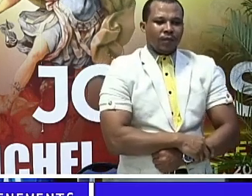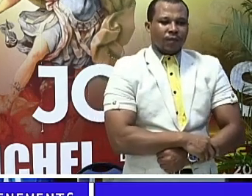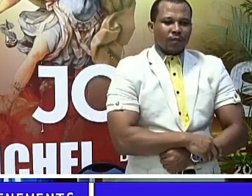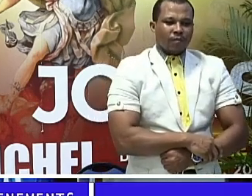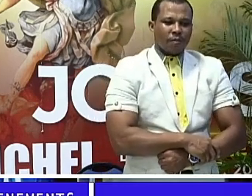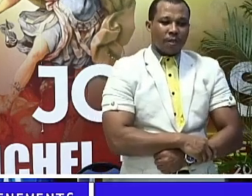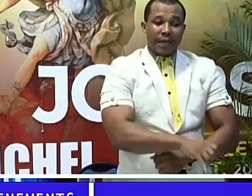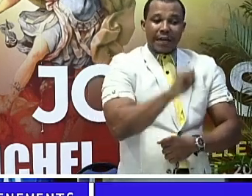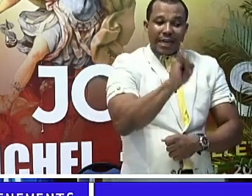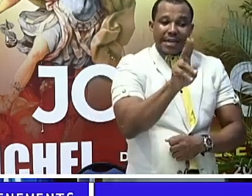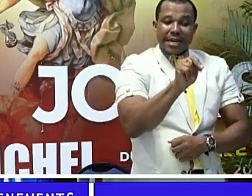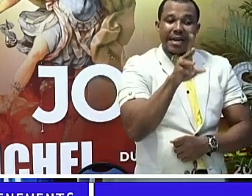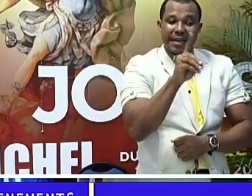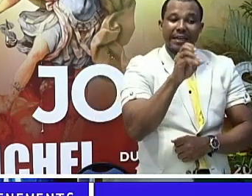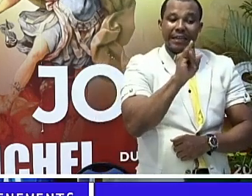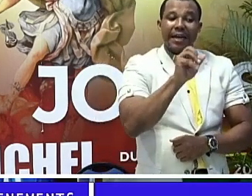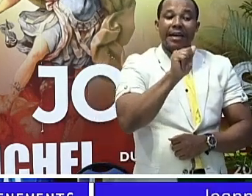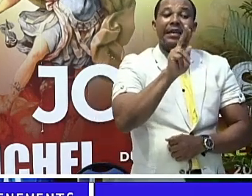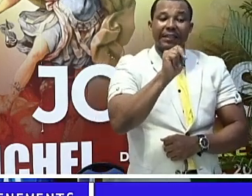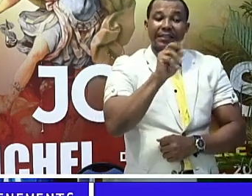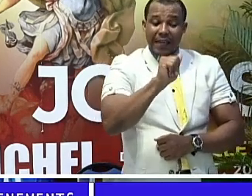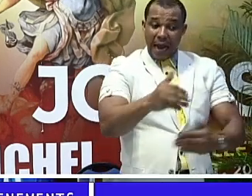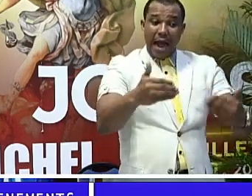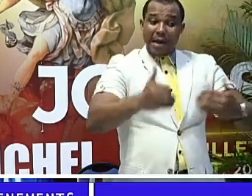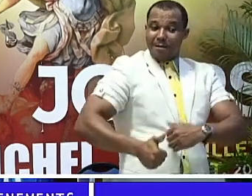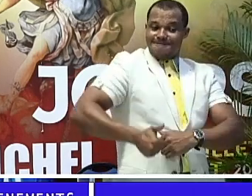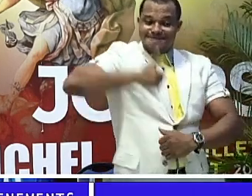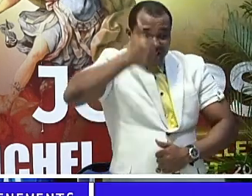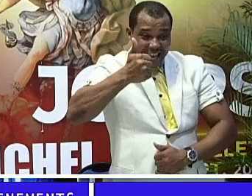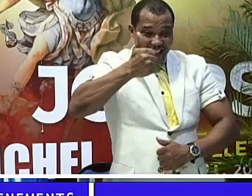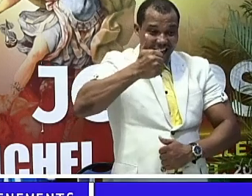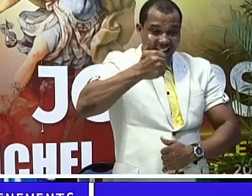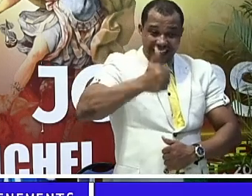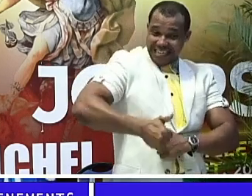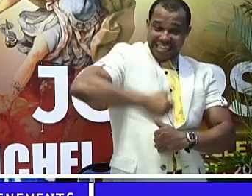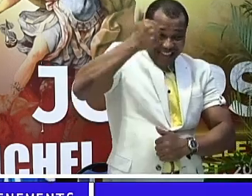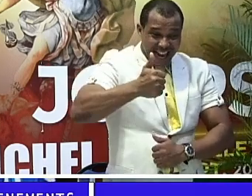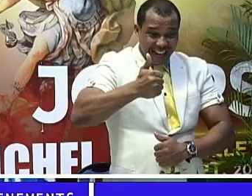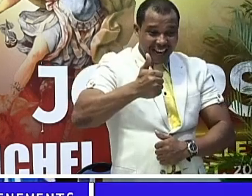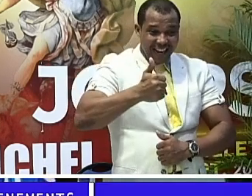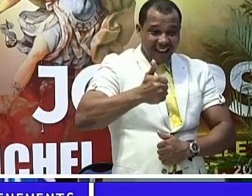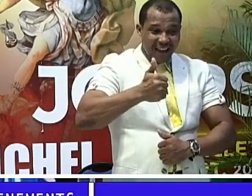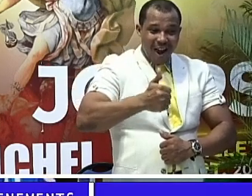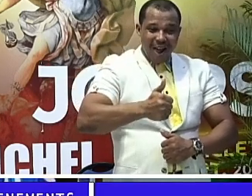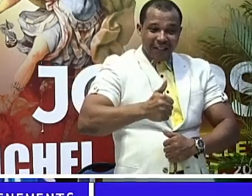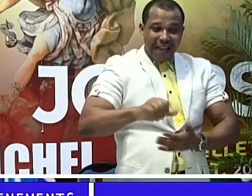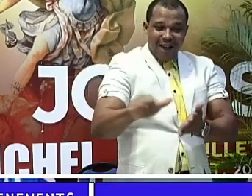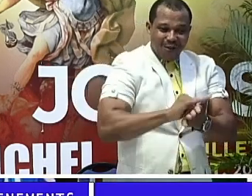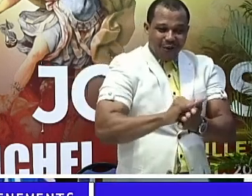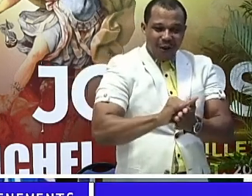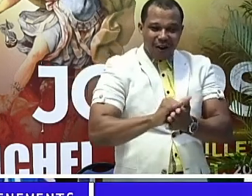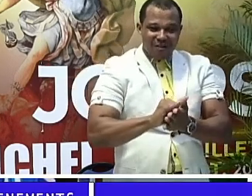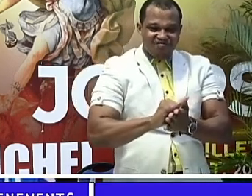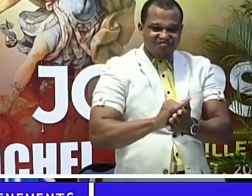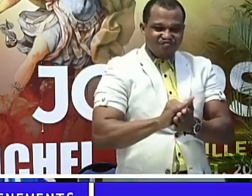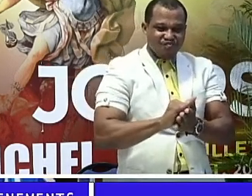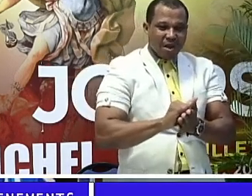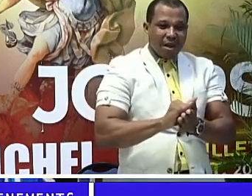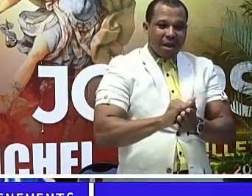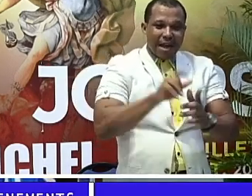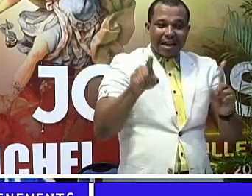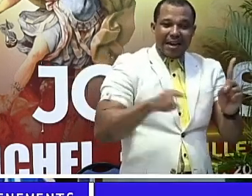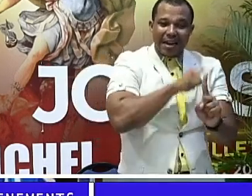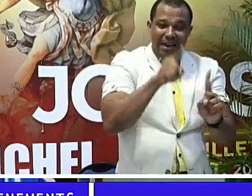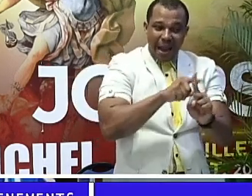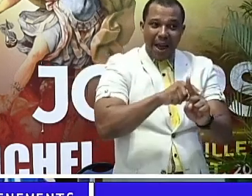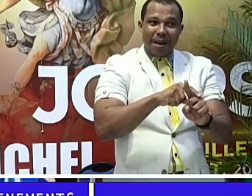Indiana fin bat match la net. Après ça New York vient monter. New York monter. Quand y a les matchs pour